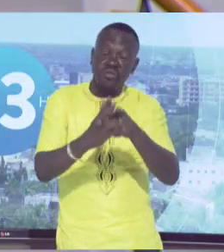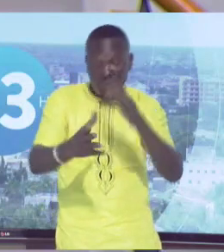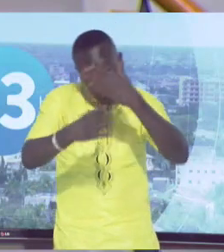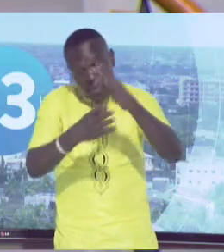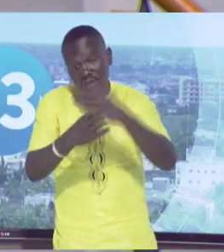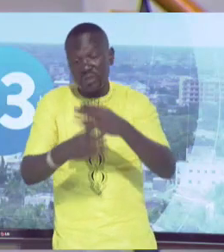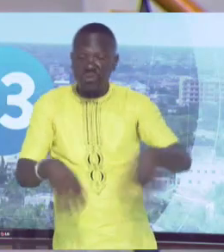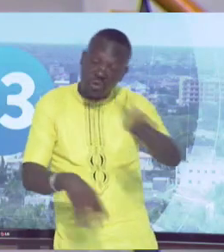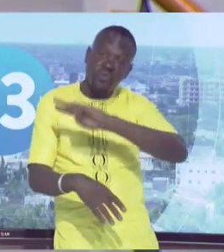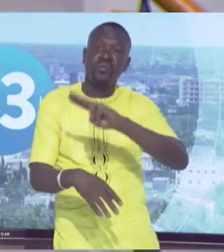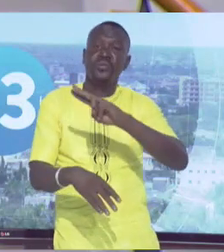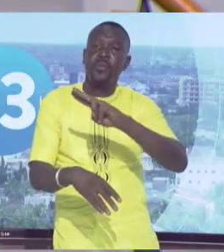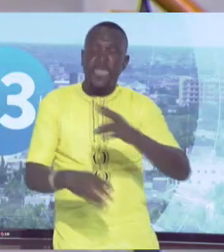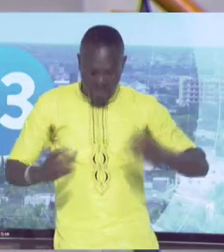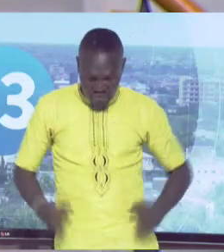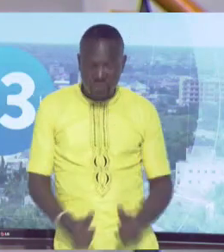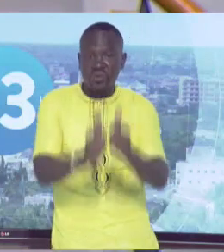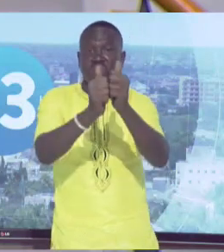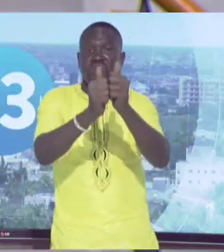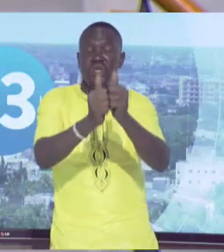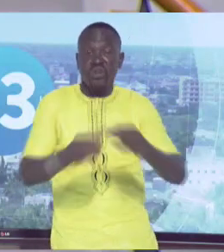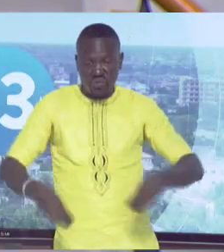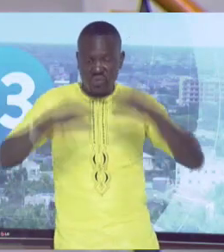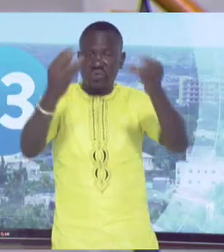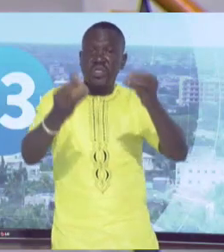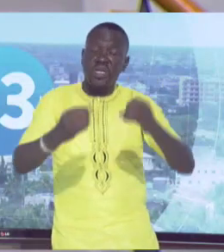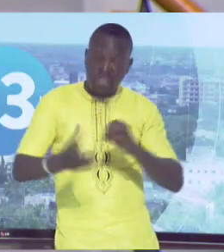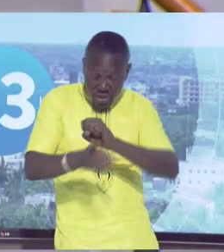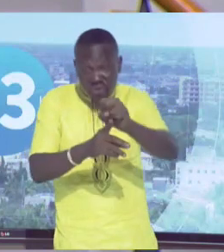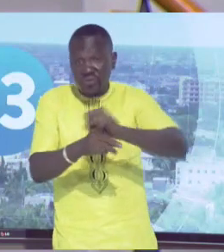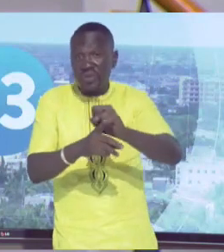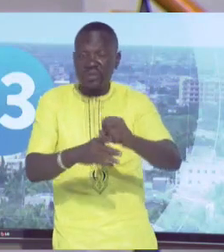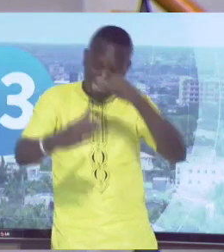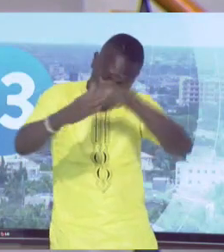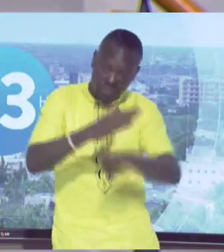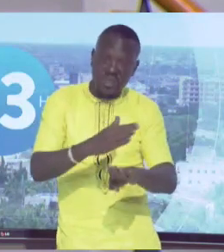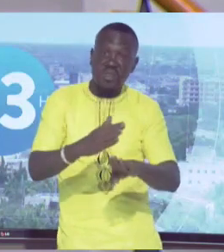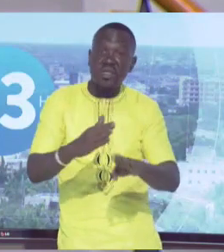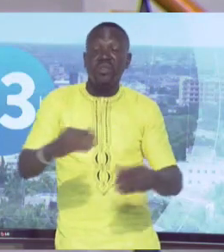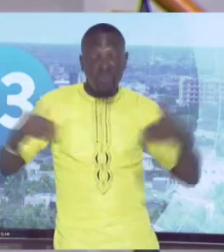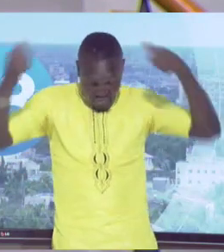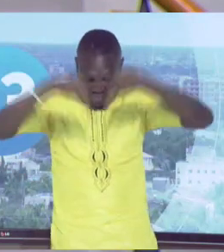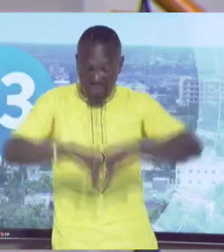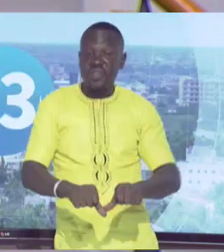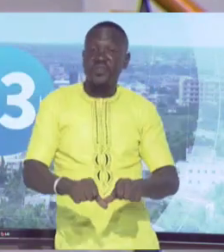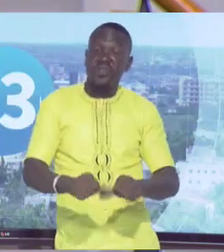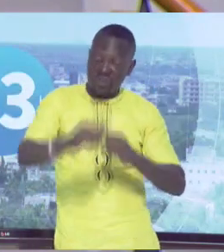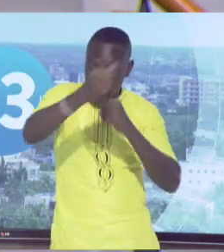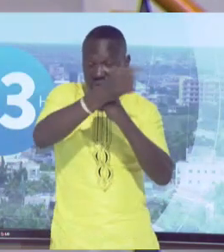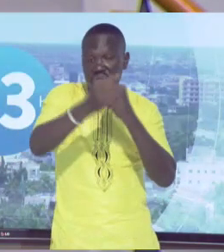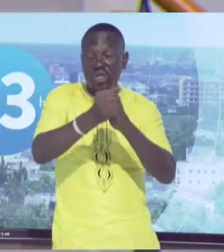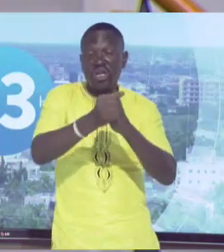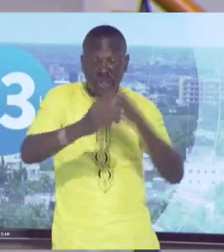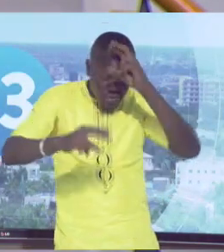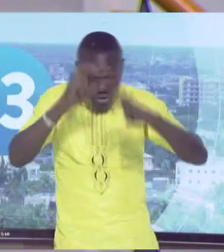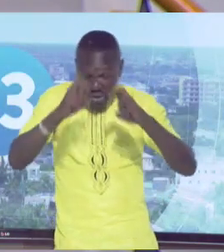avec vous la continuité de l'offre de soins de base, même dans les zones à fort défi sécuritaire. Les consultations des